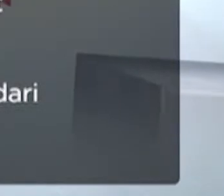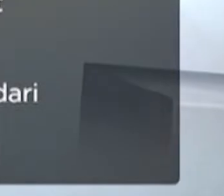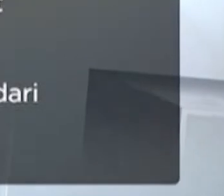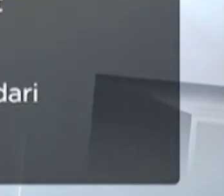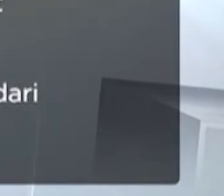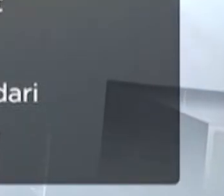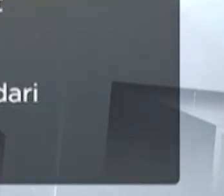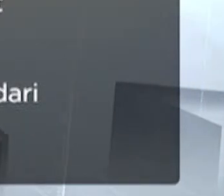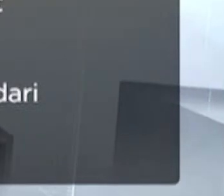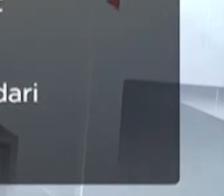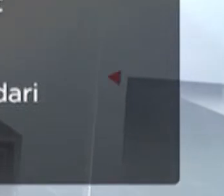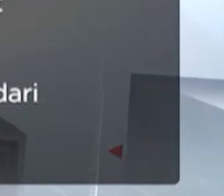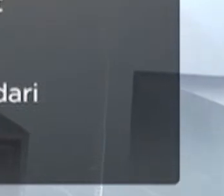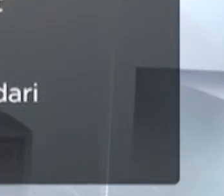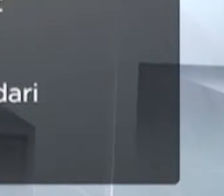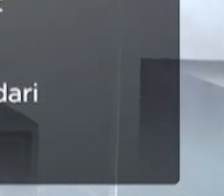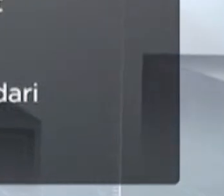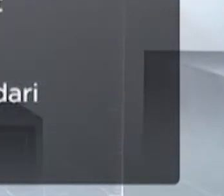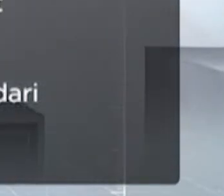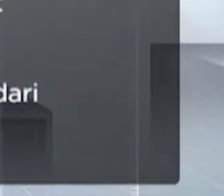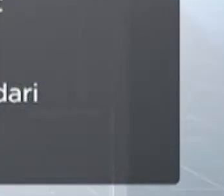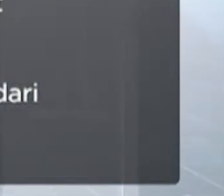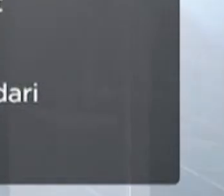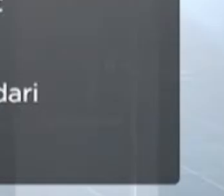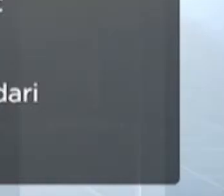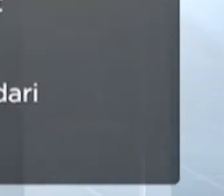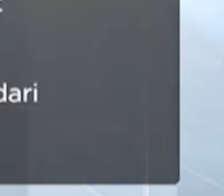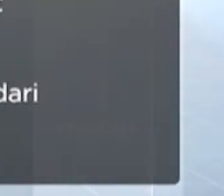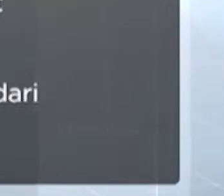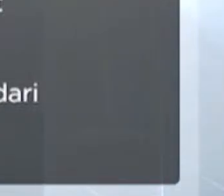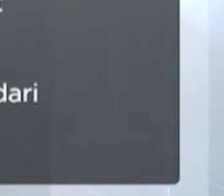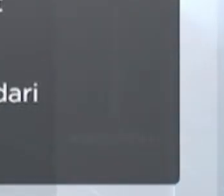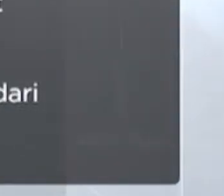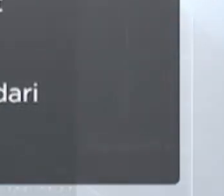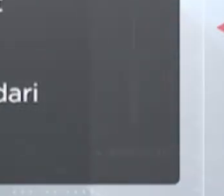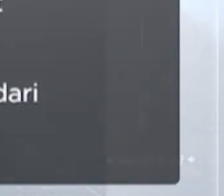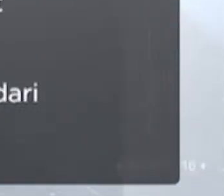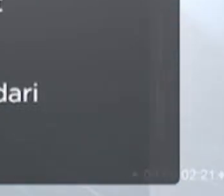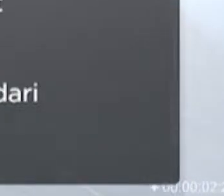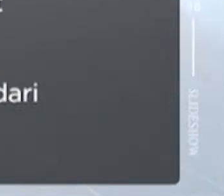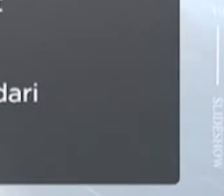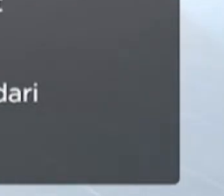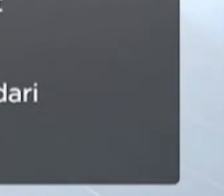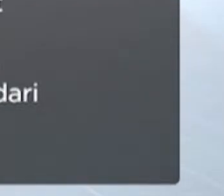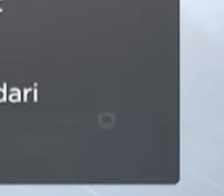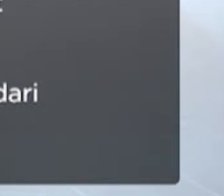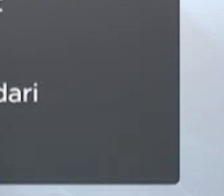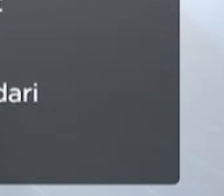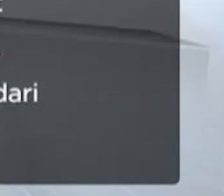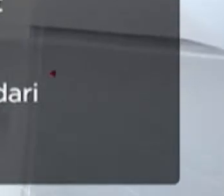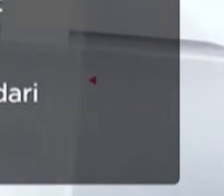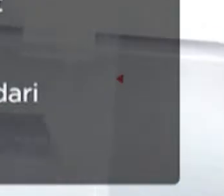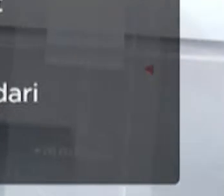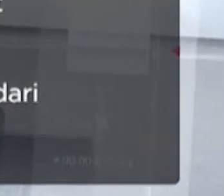jalannya proses debat di setiap sesi debat. Moderator dilarang memberikan komentar, penilaian, dan kesimpulan apapun